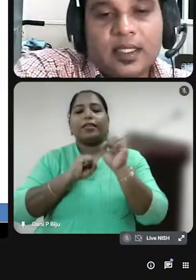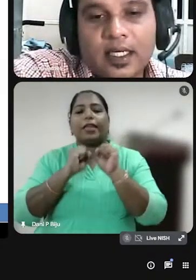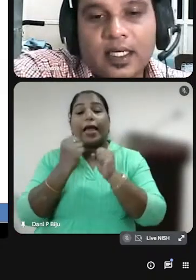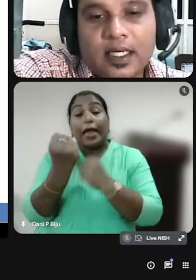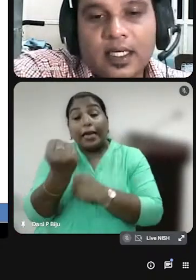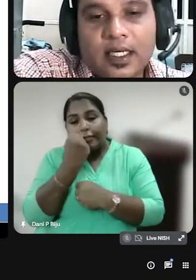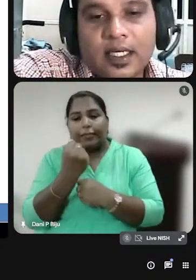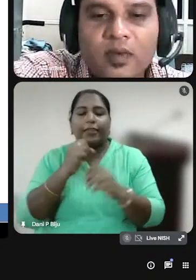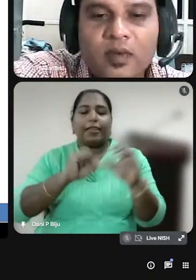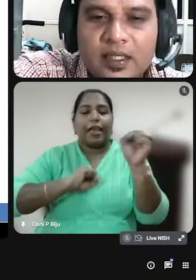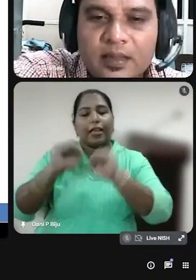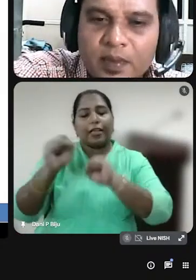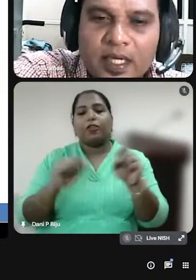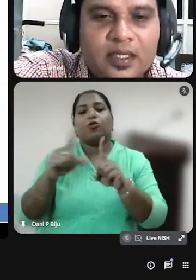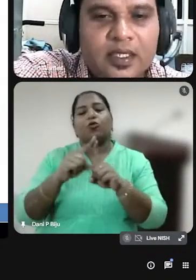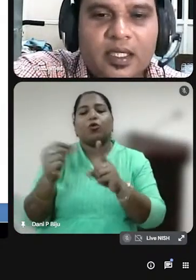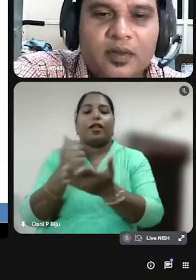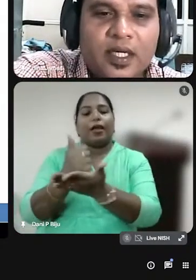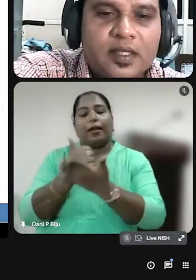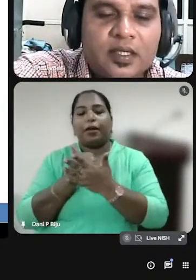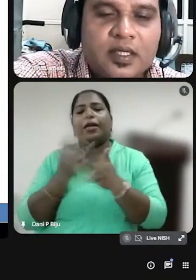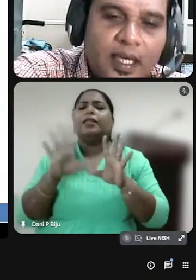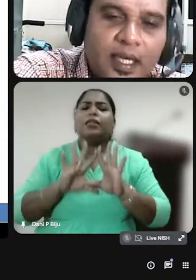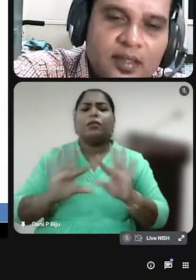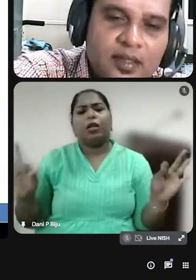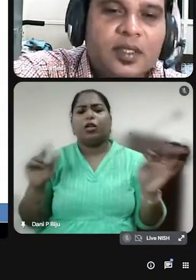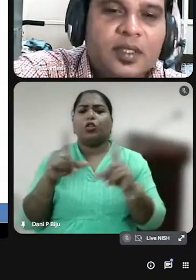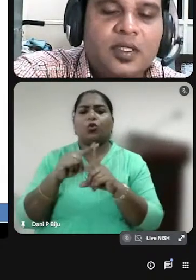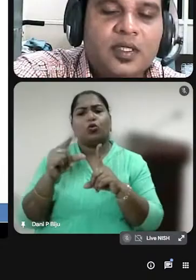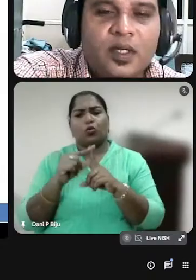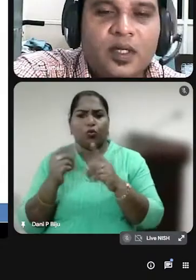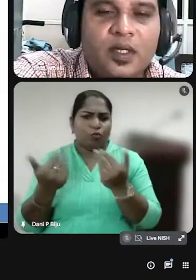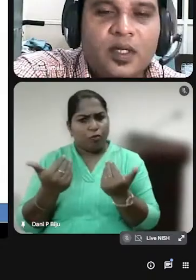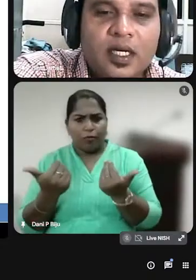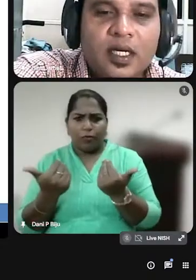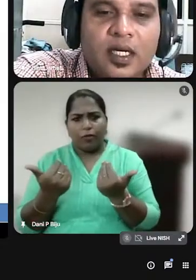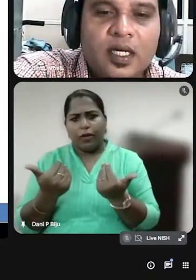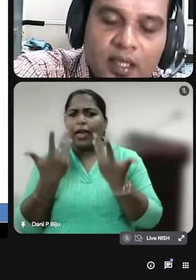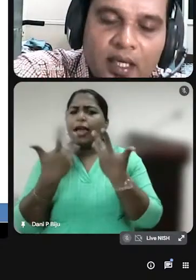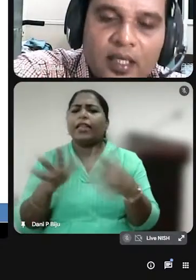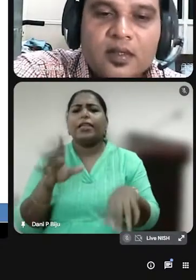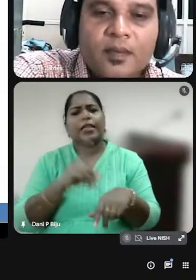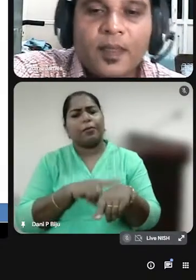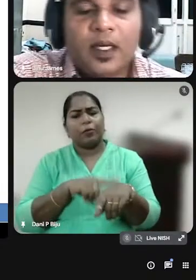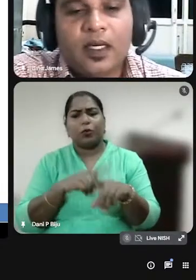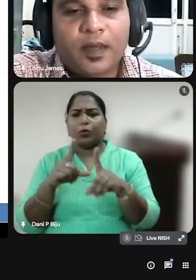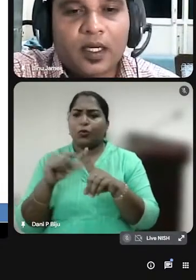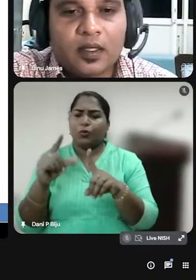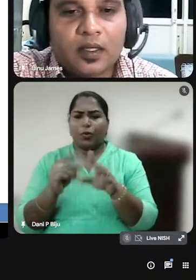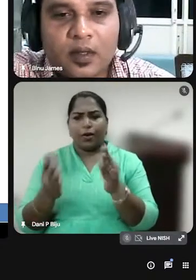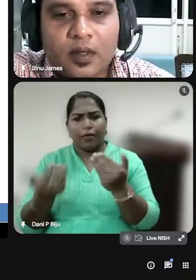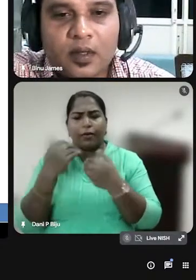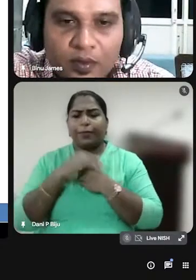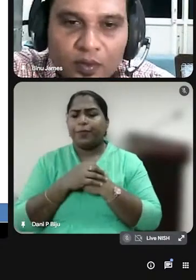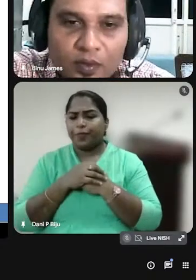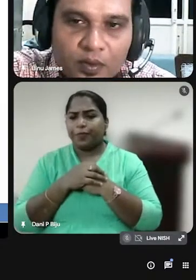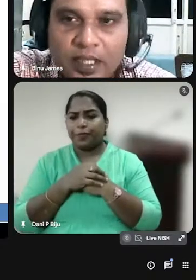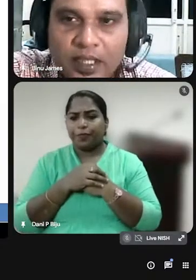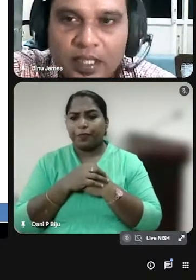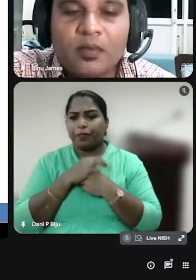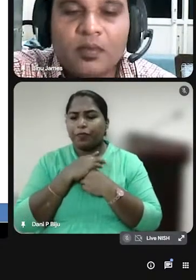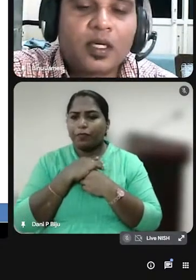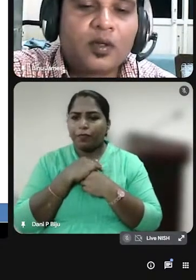എക്സസൈസ് ചെയ്യാം. അത് വളരെ സിമ്പിൾ ആയിട്ട് ചെയ്യാവുന്ന ഒരു എക്സസൈസാണ്, ഏത് സമയത്തും ചെയ്യാവുന്ന ഒരു എക്സസൈസാണ്. ഇൻ കേസ് ഈ പറയുന്ന പോലെ